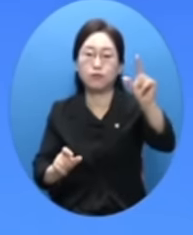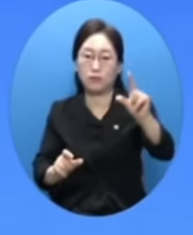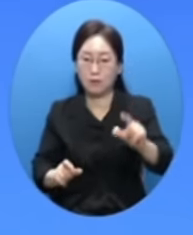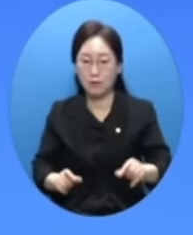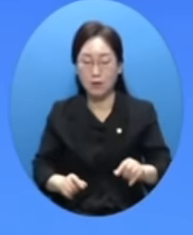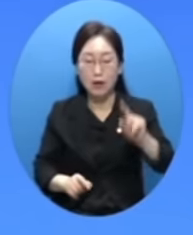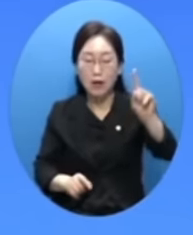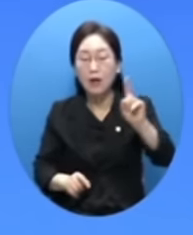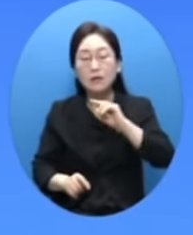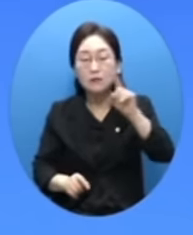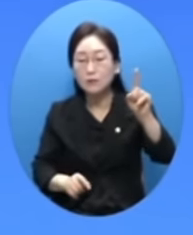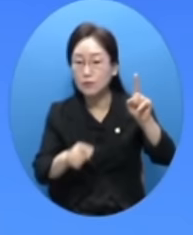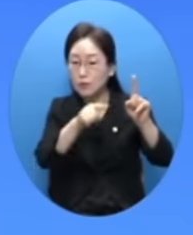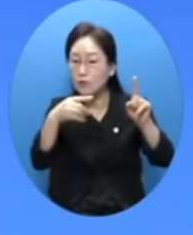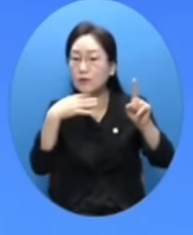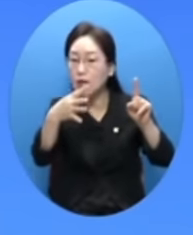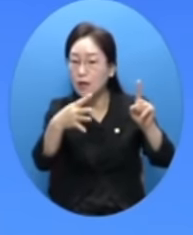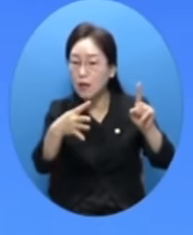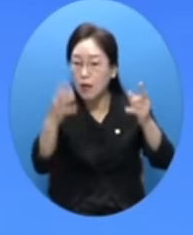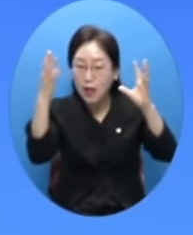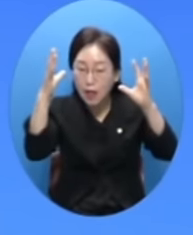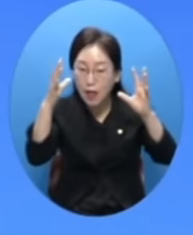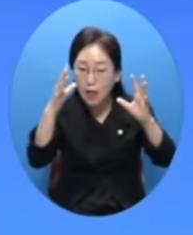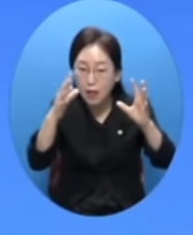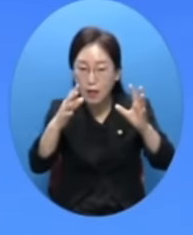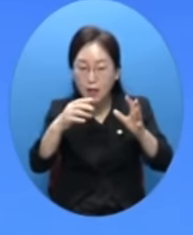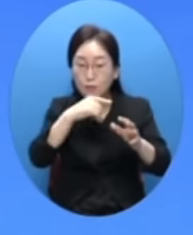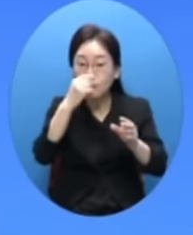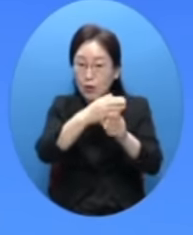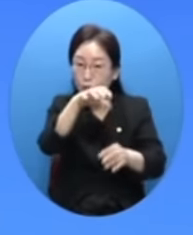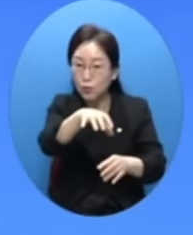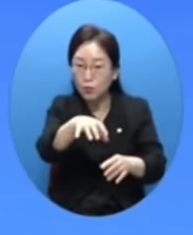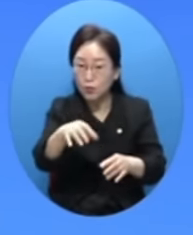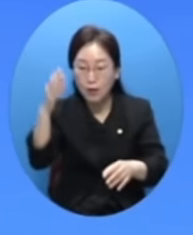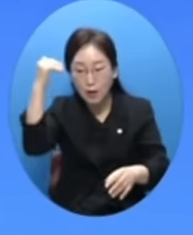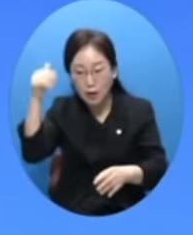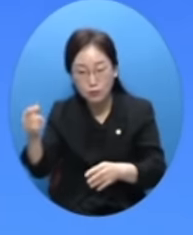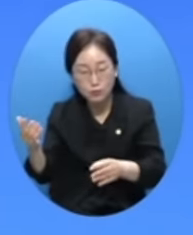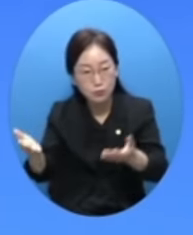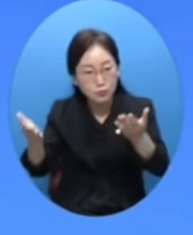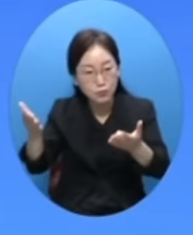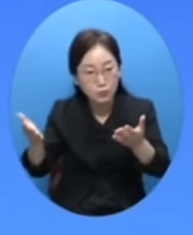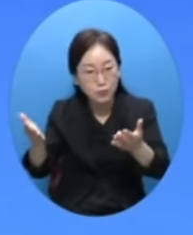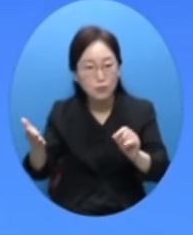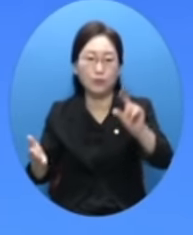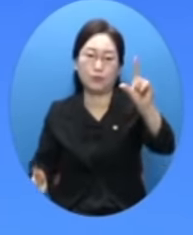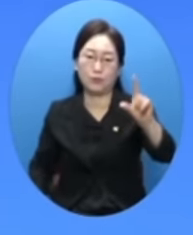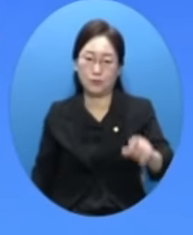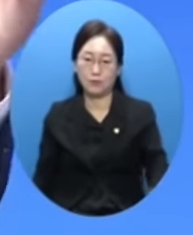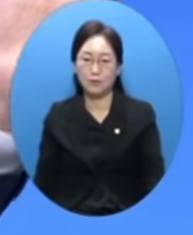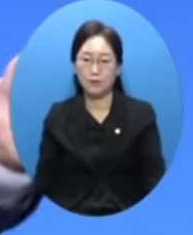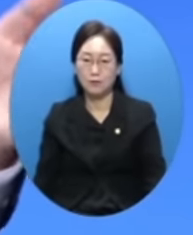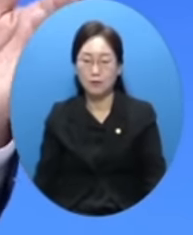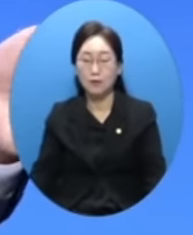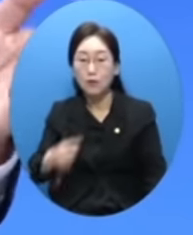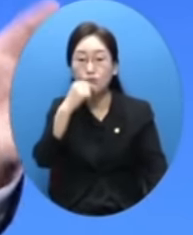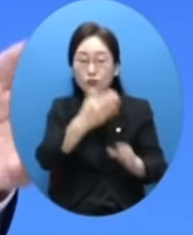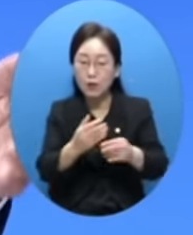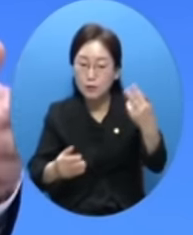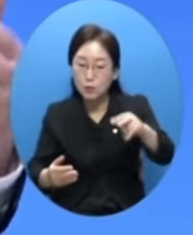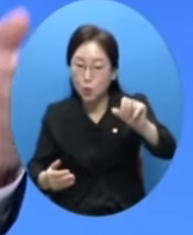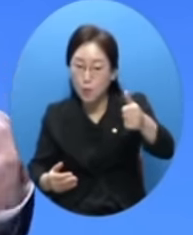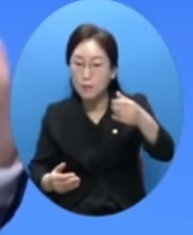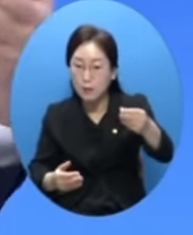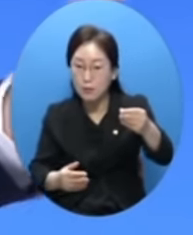네 살까지 영유아가 북한에 지금 한국보다 더 많으니까 북한은 2,500만밖에 안